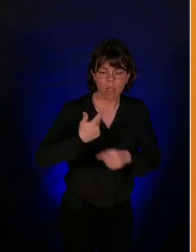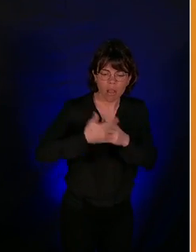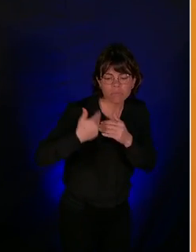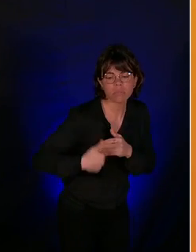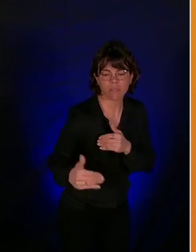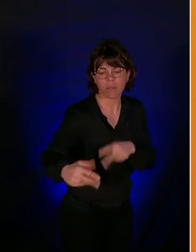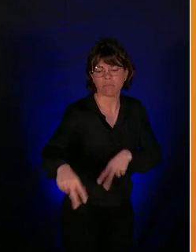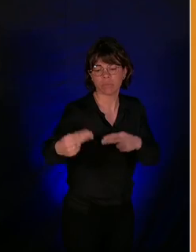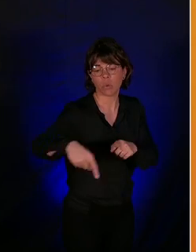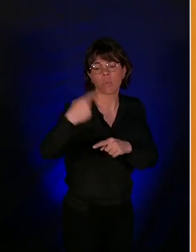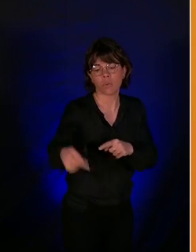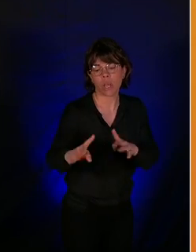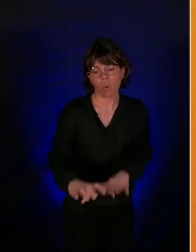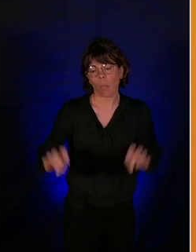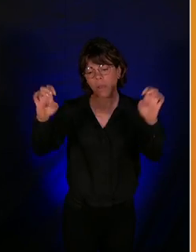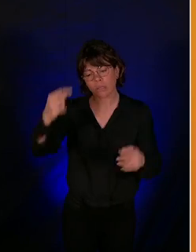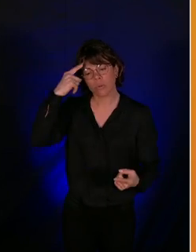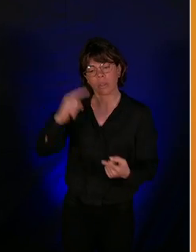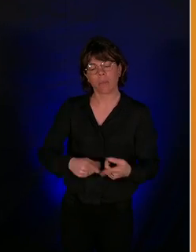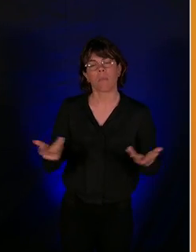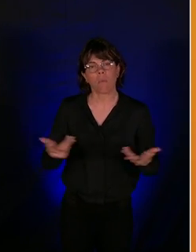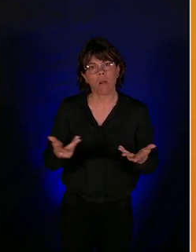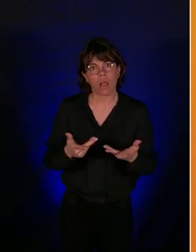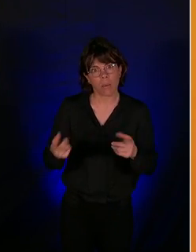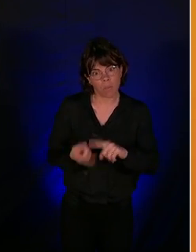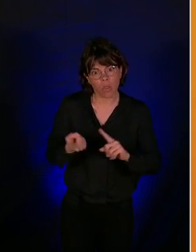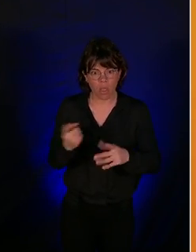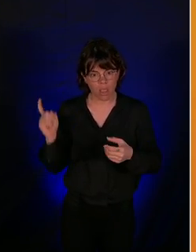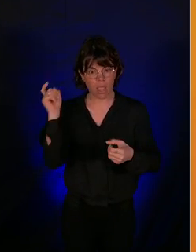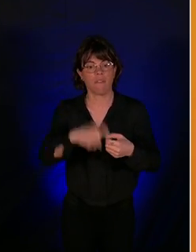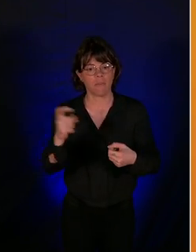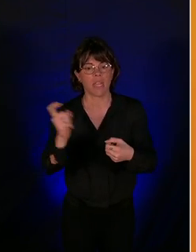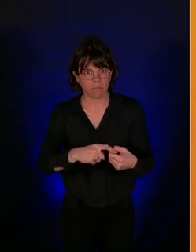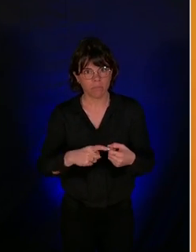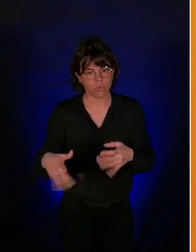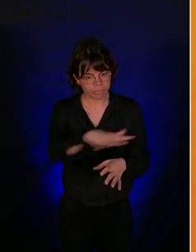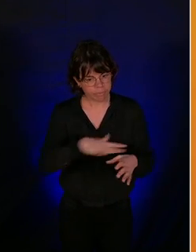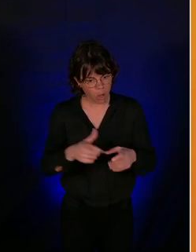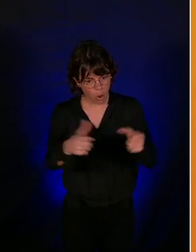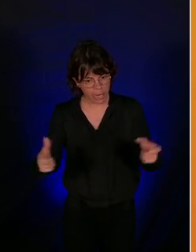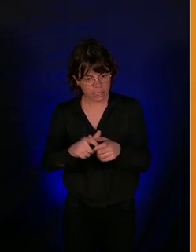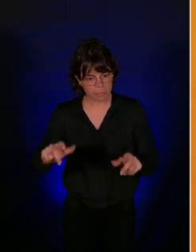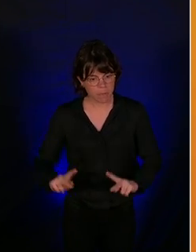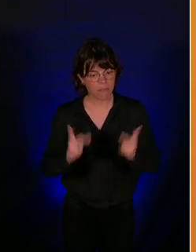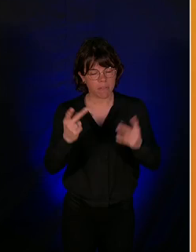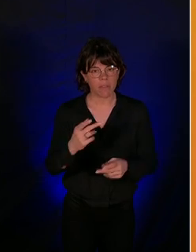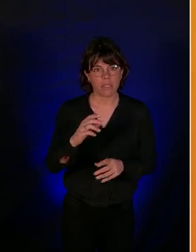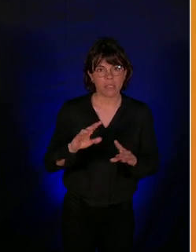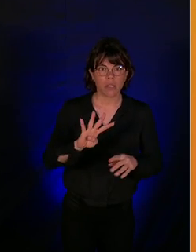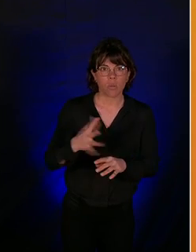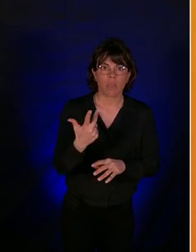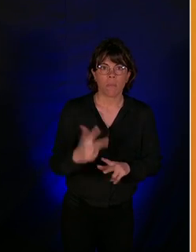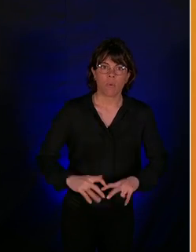sépare du prochain congrès sur l'intérêt de demeurer affilié à ces organismes vive le 53e congrès vive CGT et je souhaite de passer au